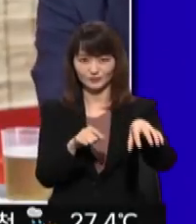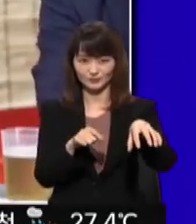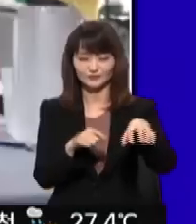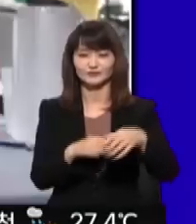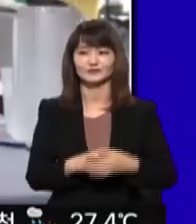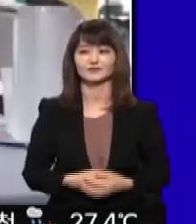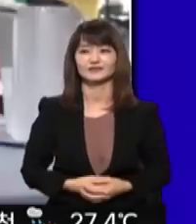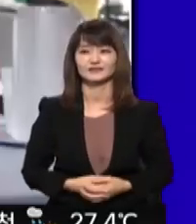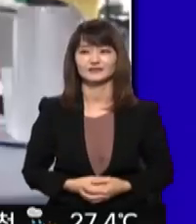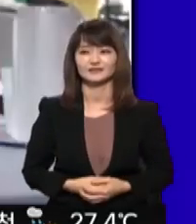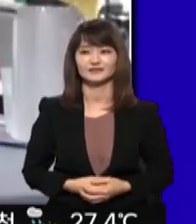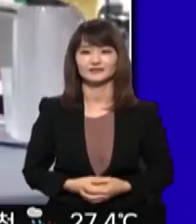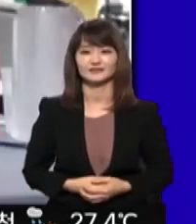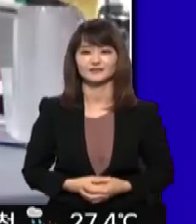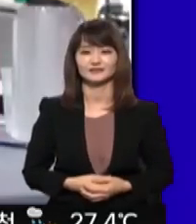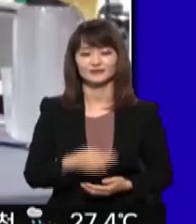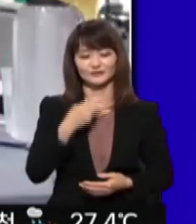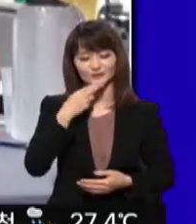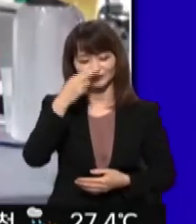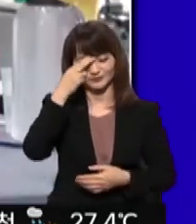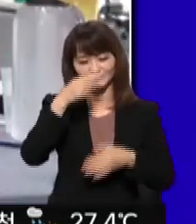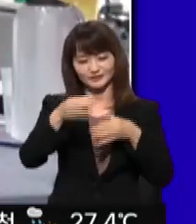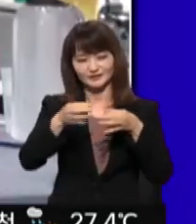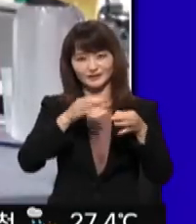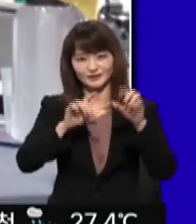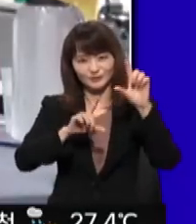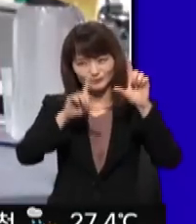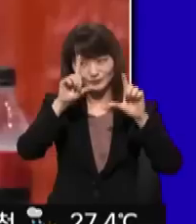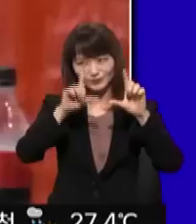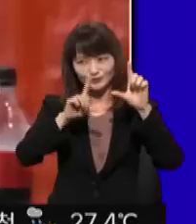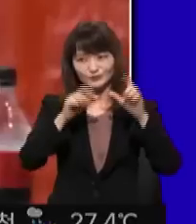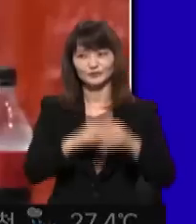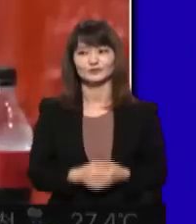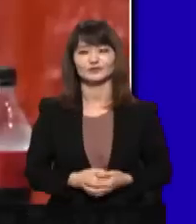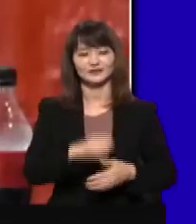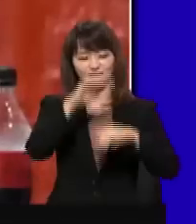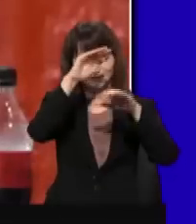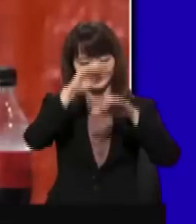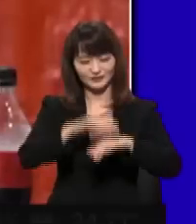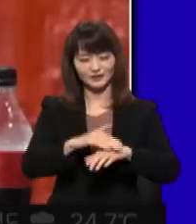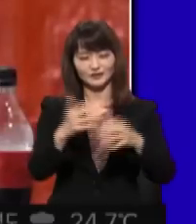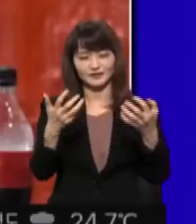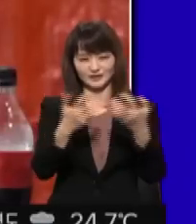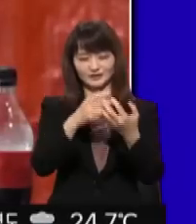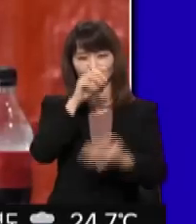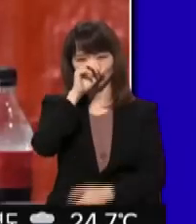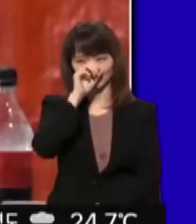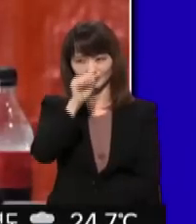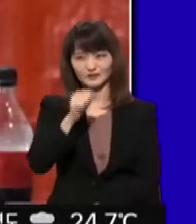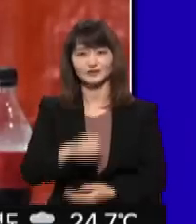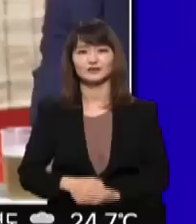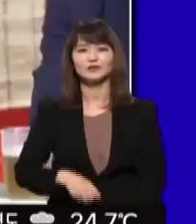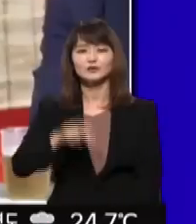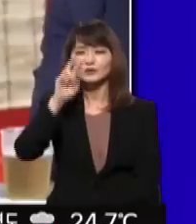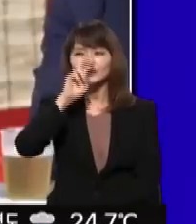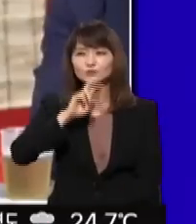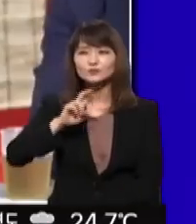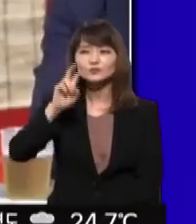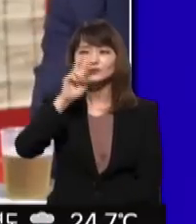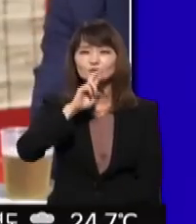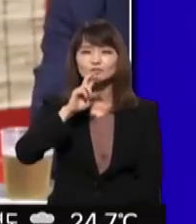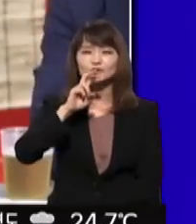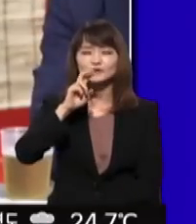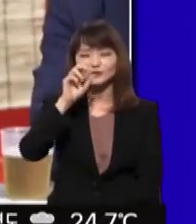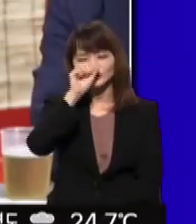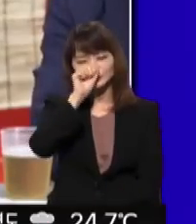저렇게 포장마차 컨셉으로 했는데 내용이 알차고 상당히 재밌었다 다만 이제 음향이 좀 암질이 안 좋아서 여러분들이